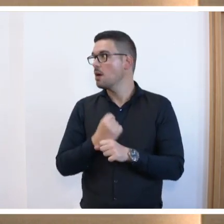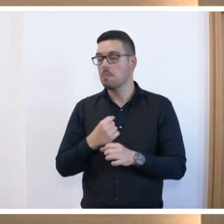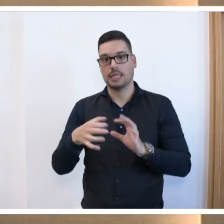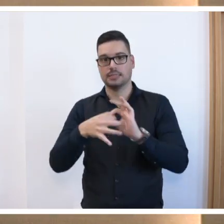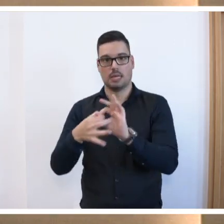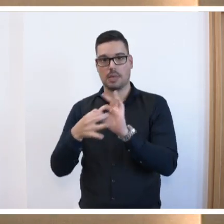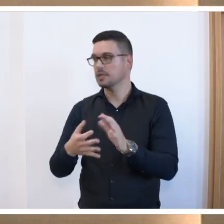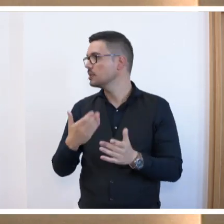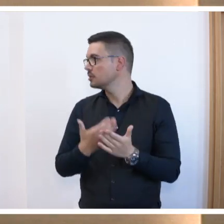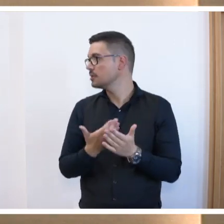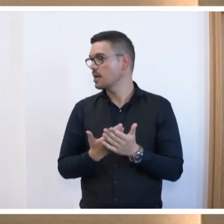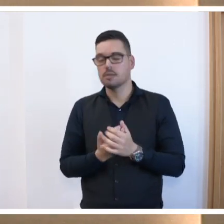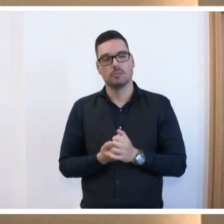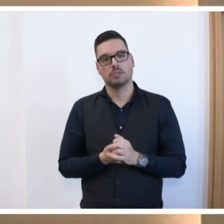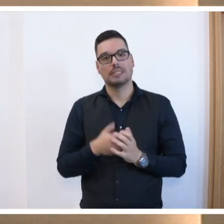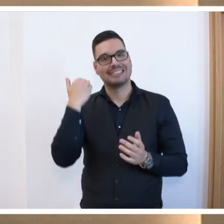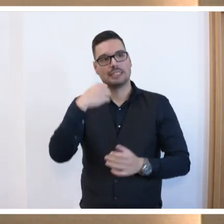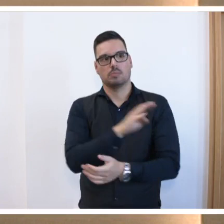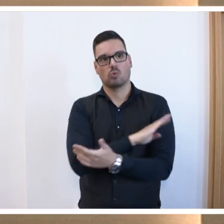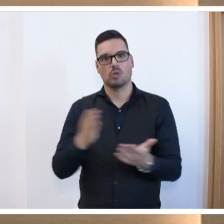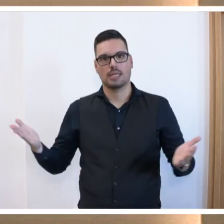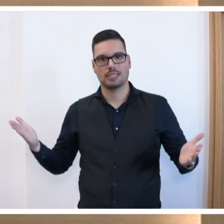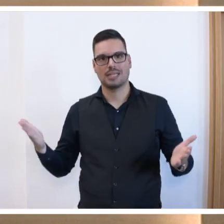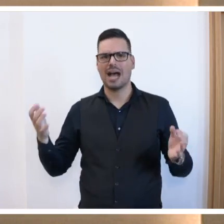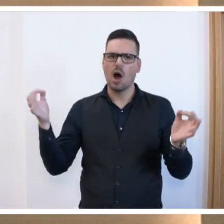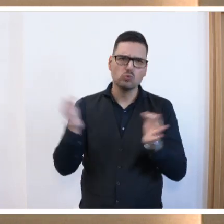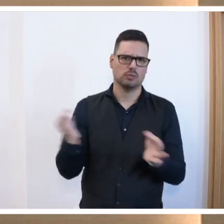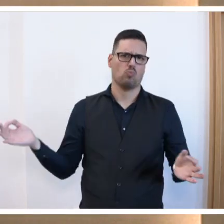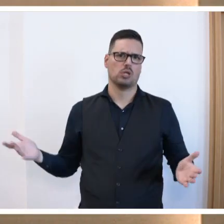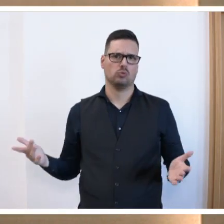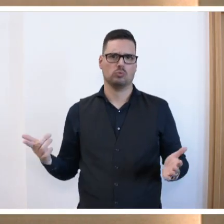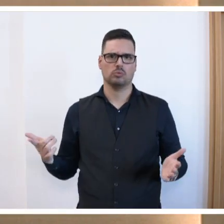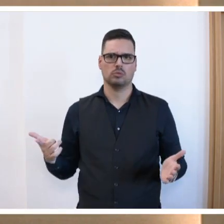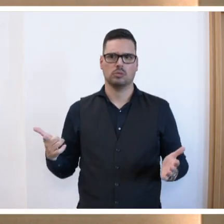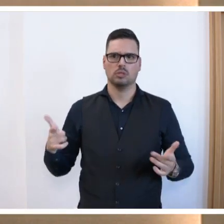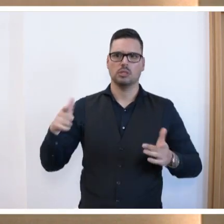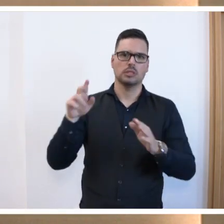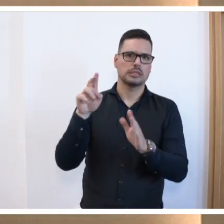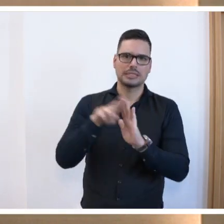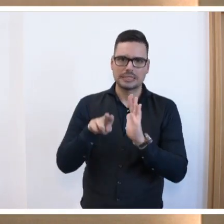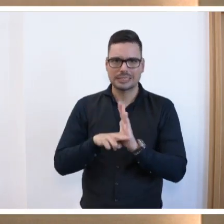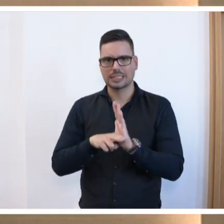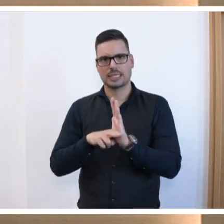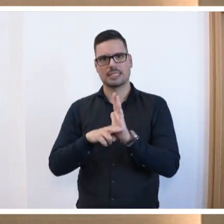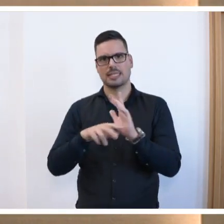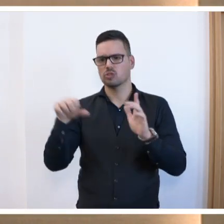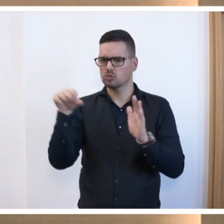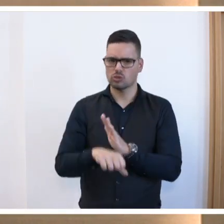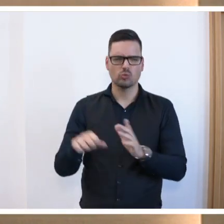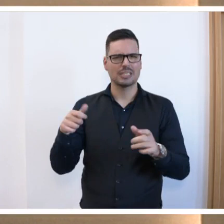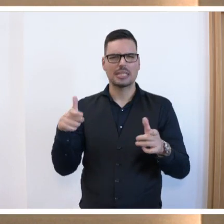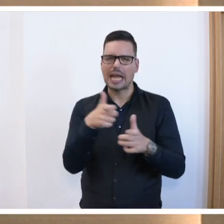abhängt. Liebe Kolleginnen und Kollegen, Ausbeutung, prekäre Beschäftigung, gesetzeswidrige Arbeitsbedingungen und